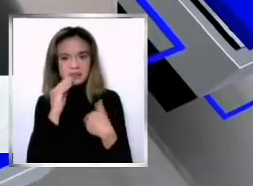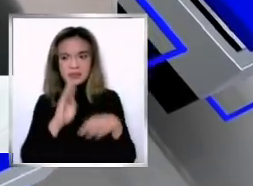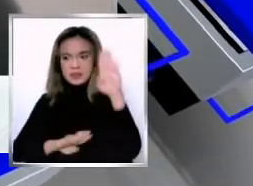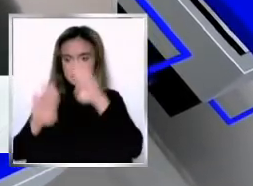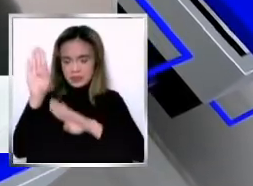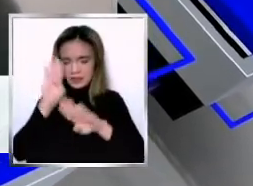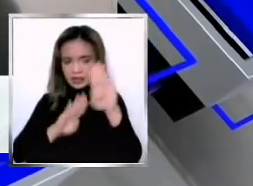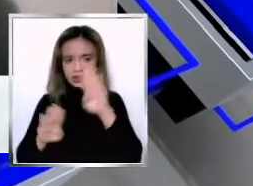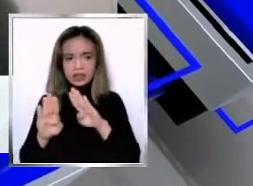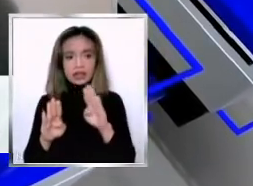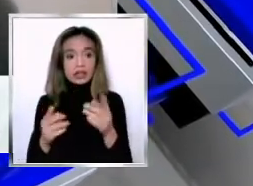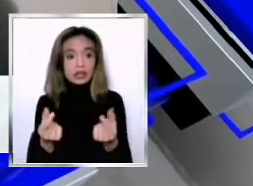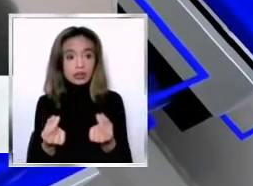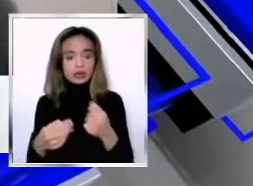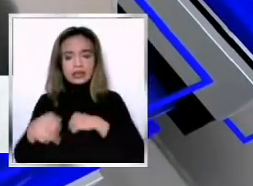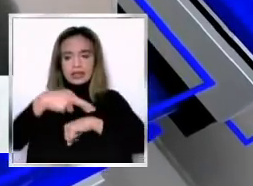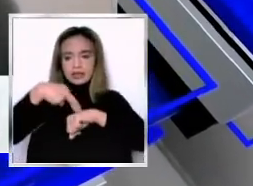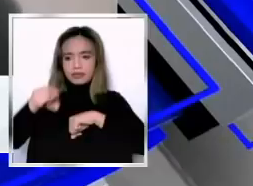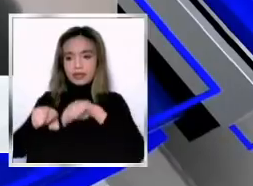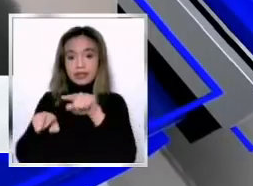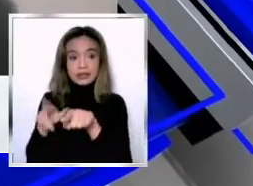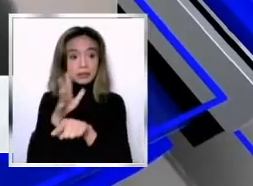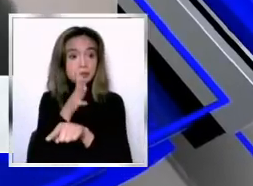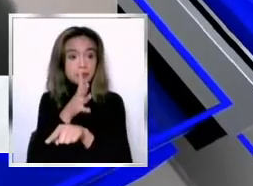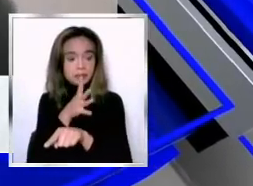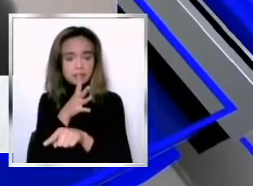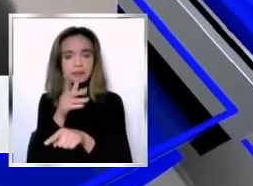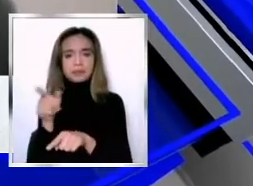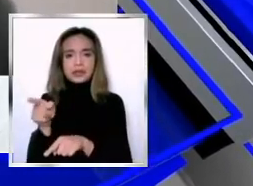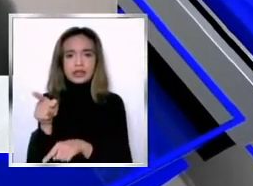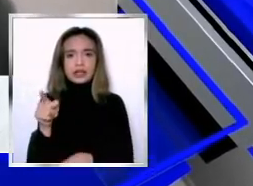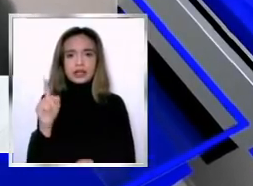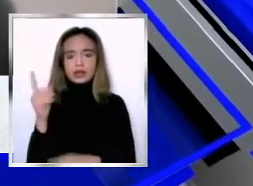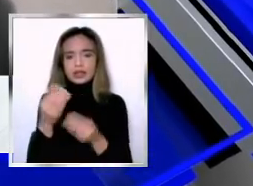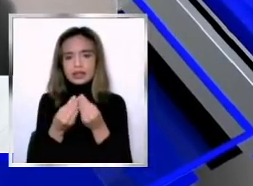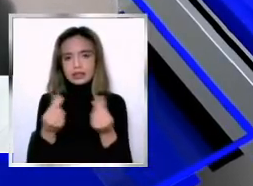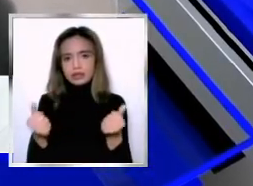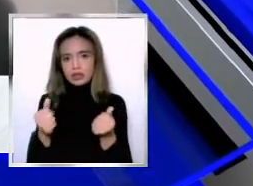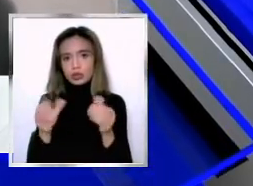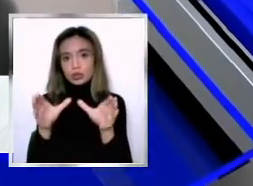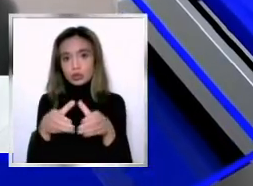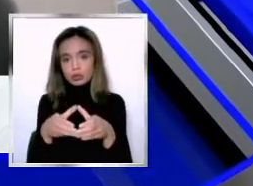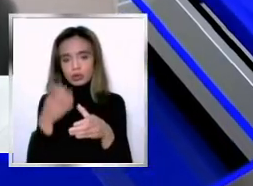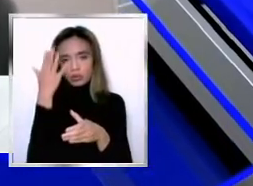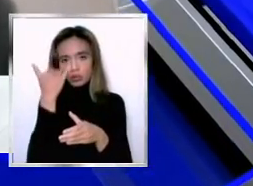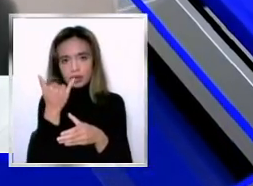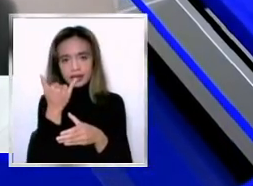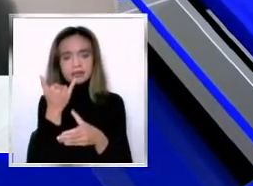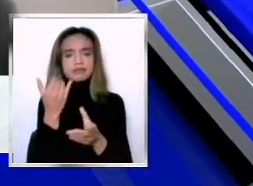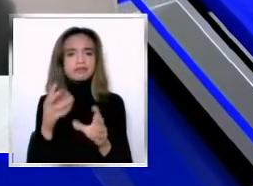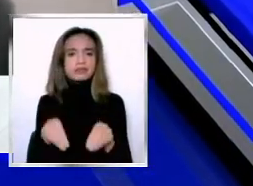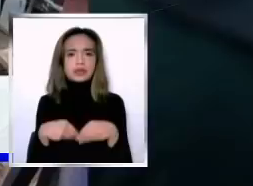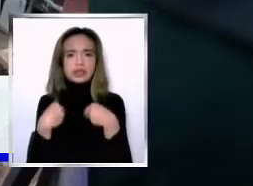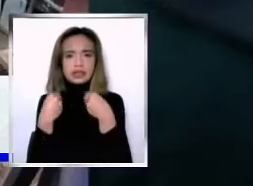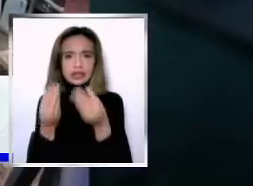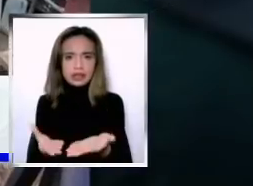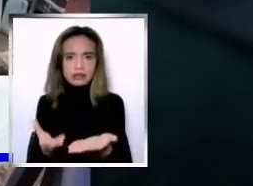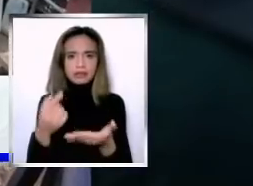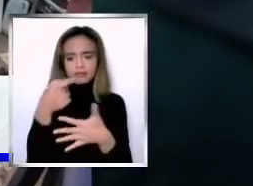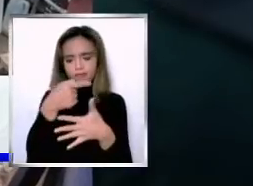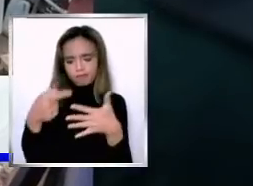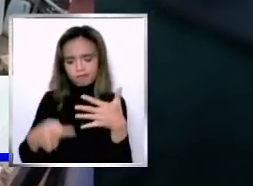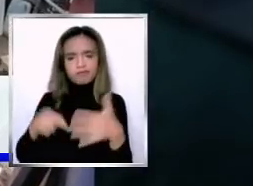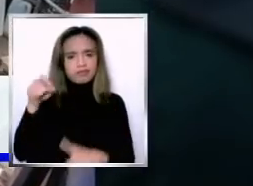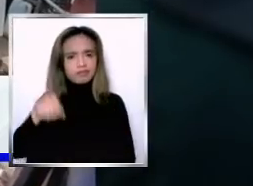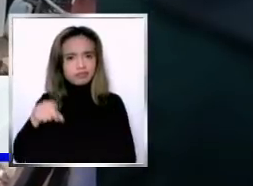refer po si Nanay sa aming crisis intervention unit para po mabigyan din po yung kanyang mga immediate na pangangailangan. Paliwanag